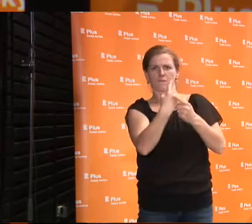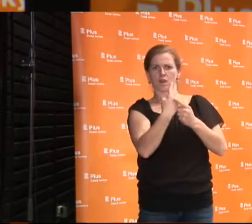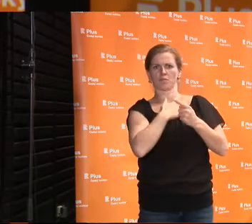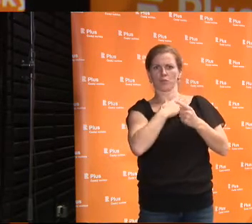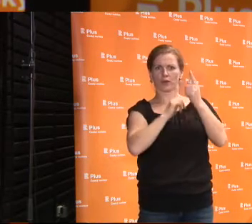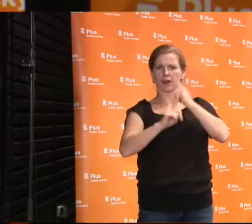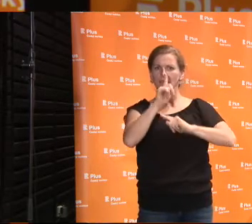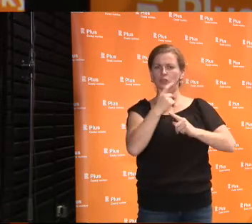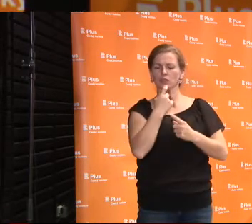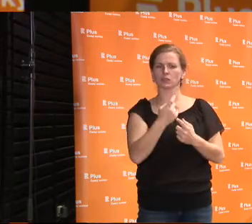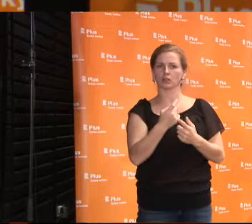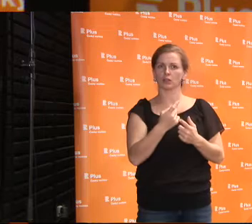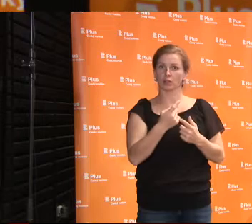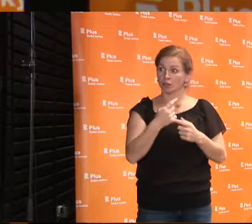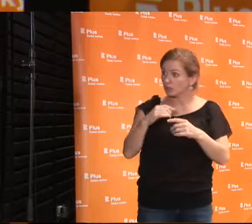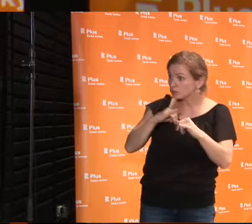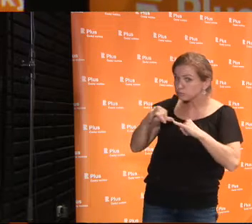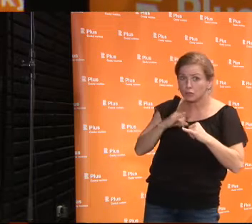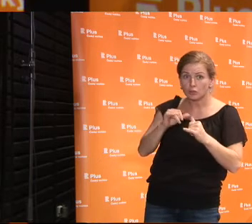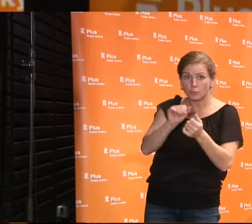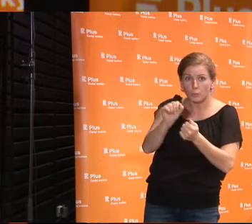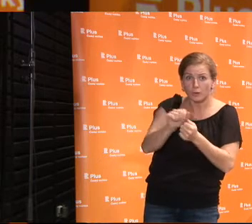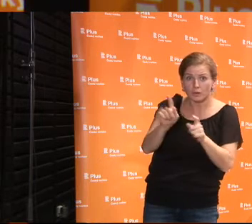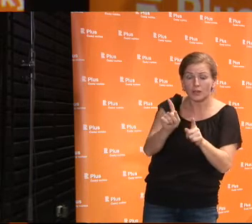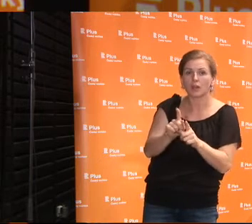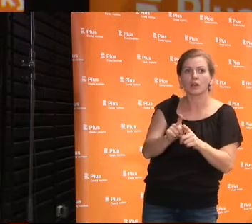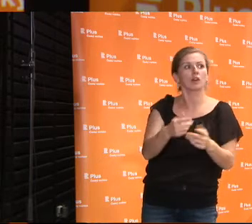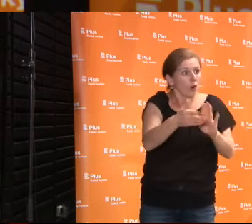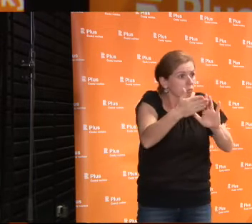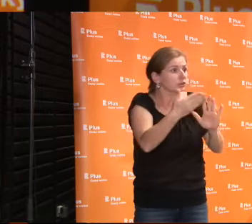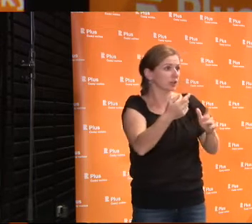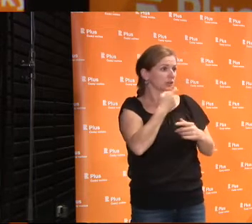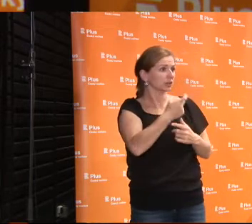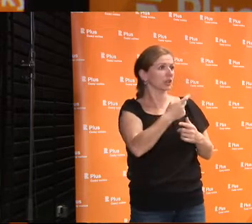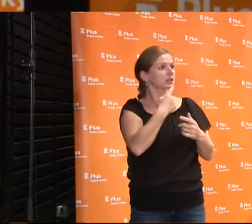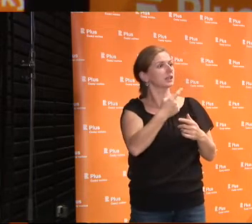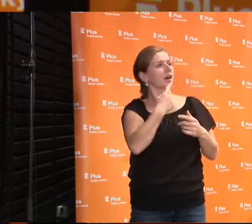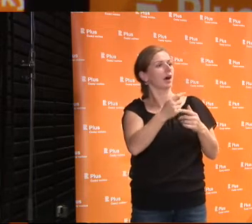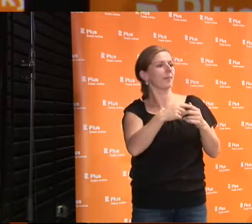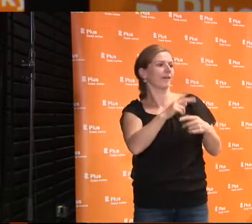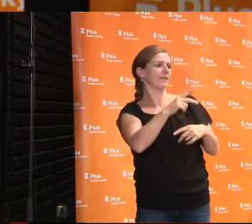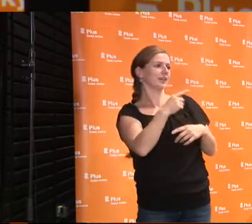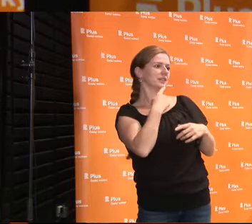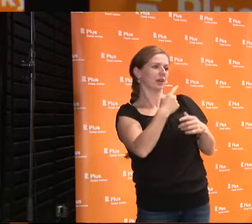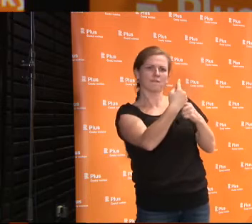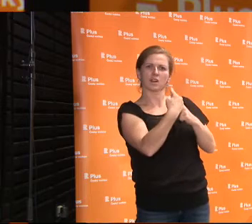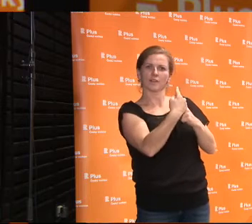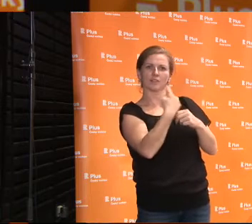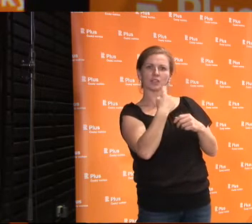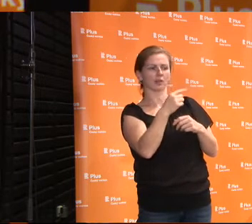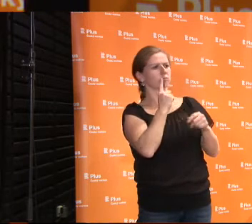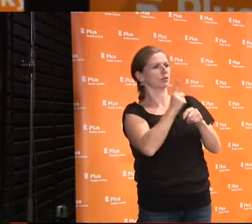I u sportovní reportáže, abych například dával přednost určitému sportu a poté si koupil odpovídající boty nebo